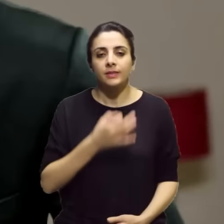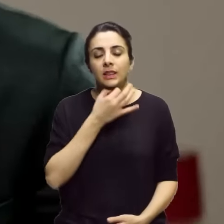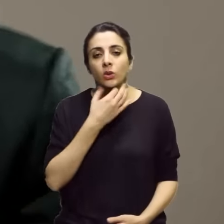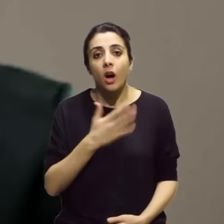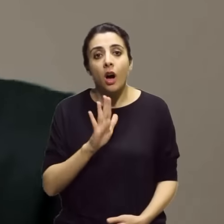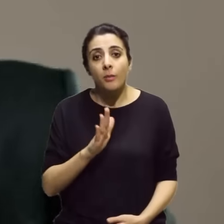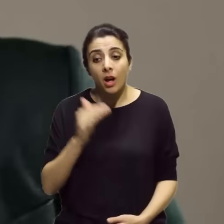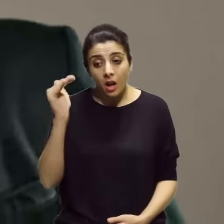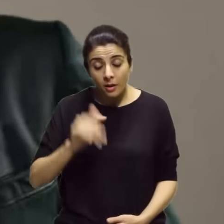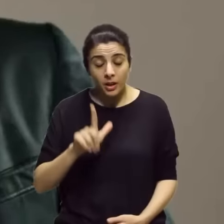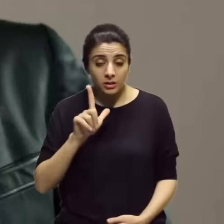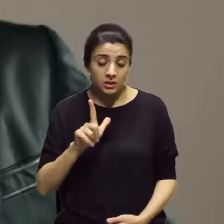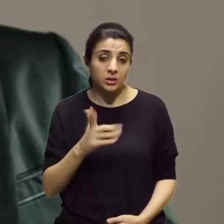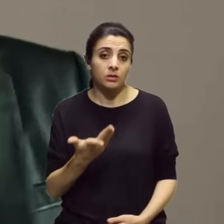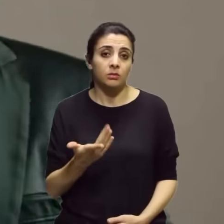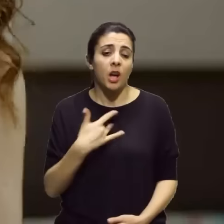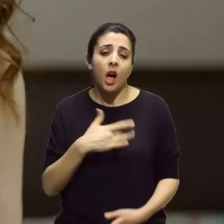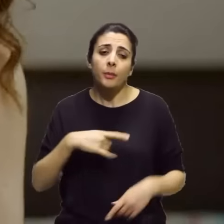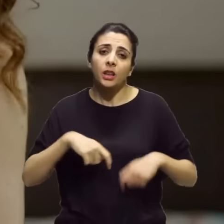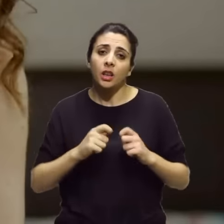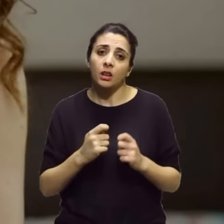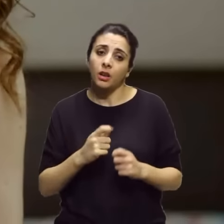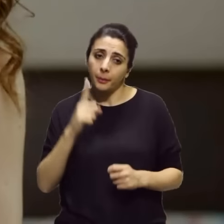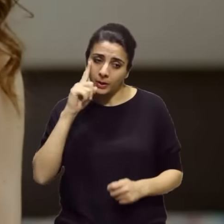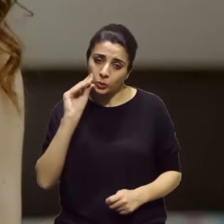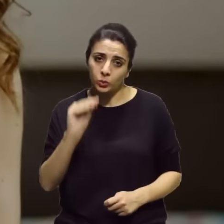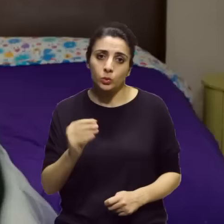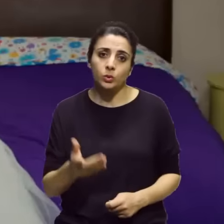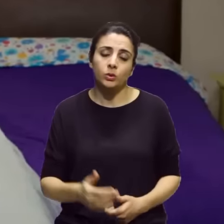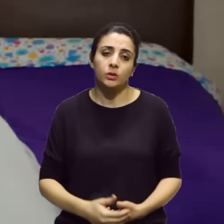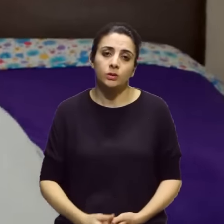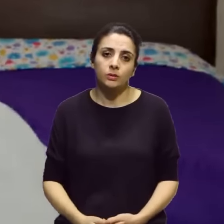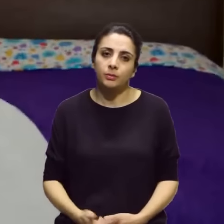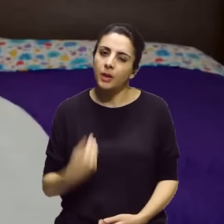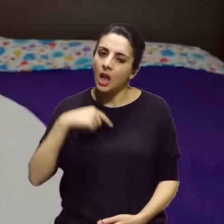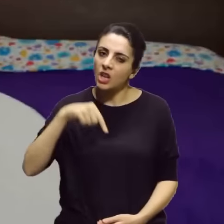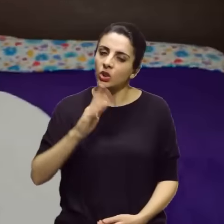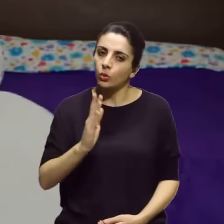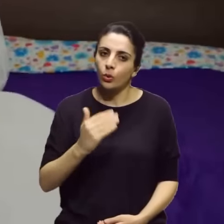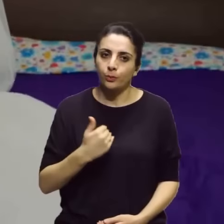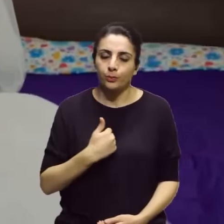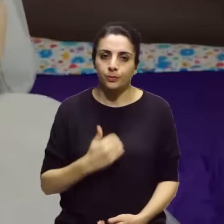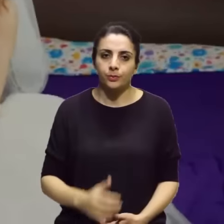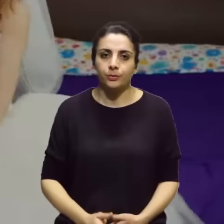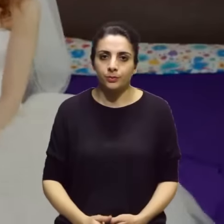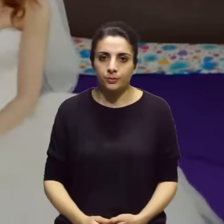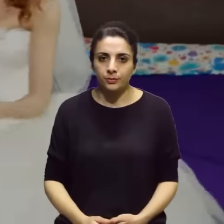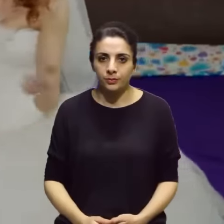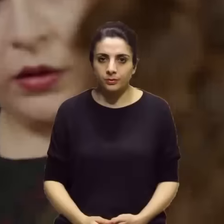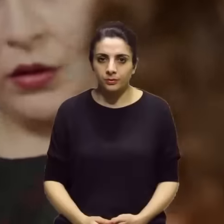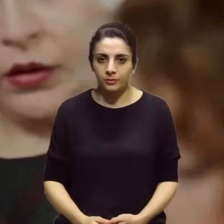Teşekkür ederim ama burada olmalıydınız. Kalbimi çok kırdığınızı bilmeni istiyorum. Ben bir aşağı iniyorum.